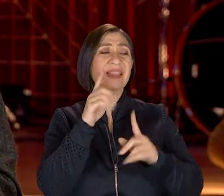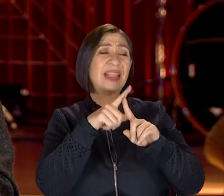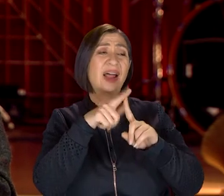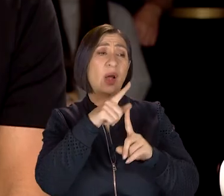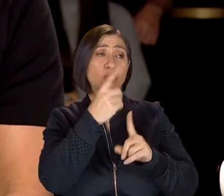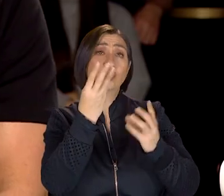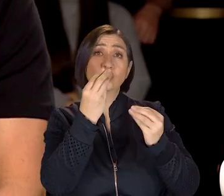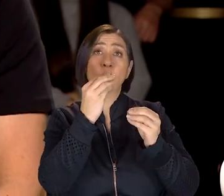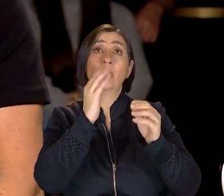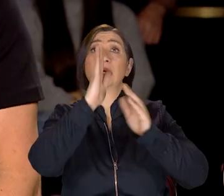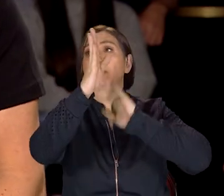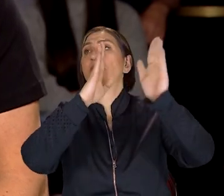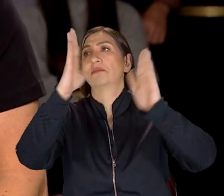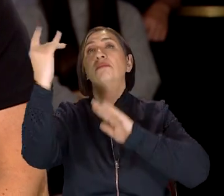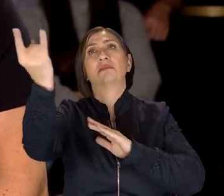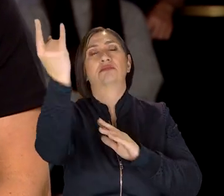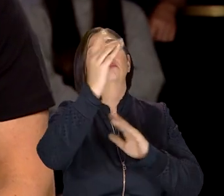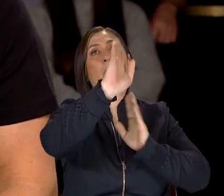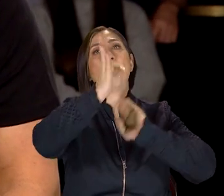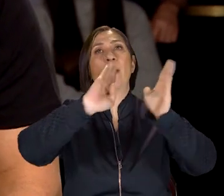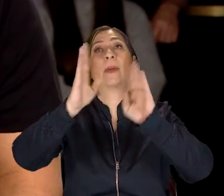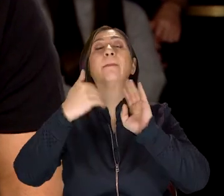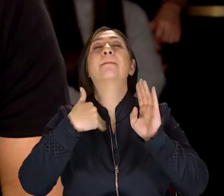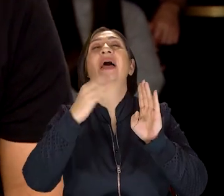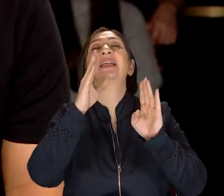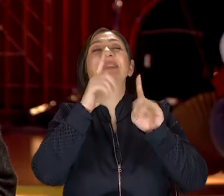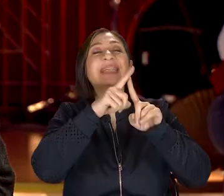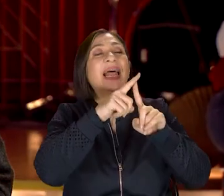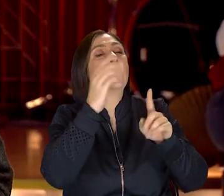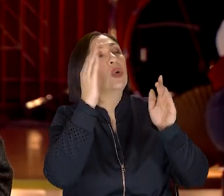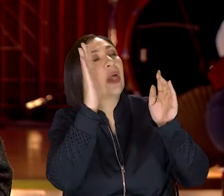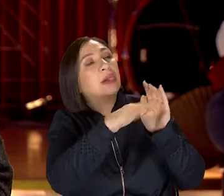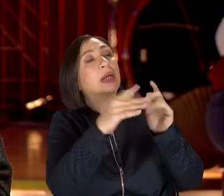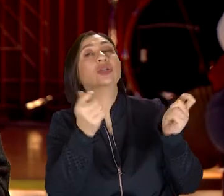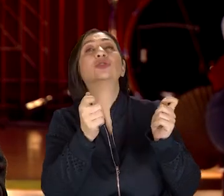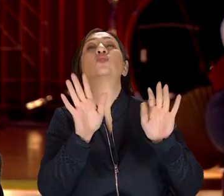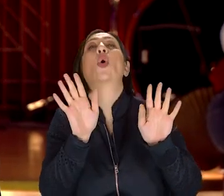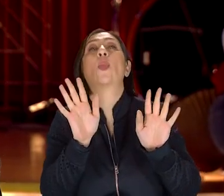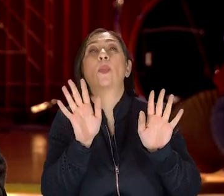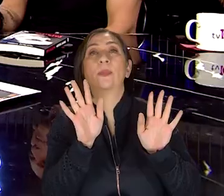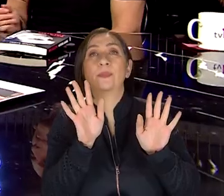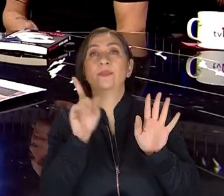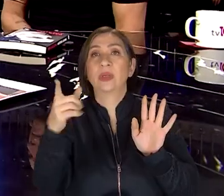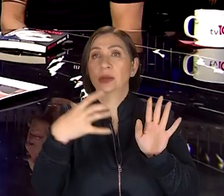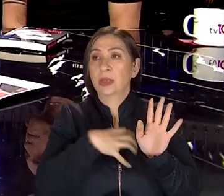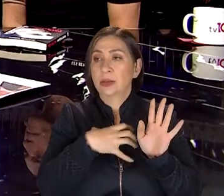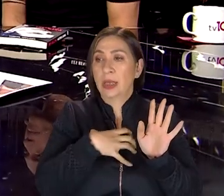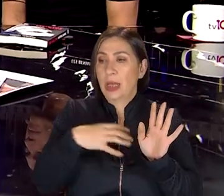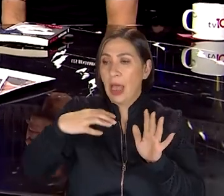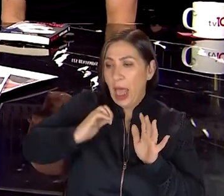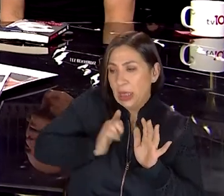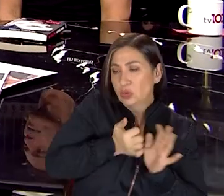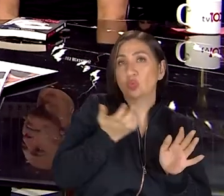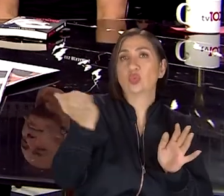da orada gitti, bir sürü ülke tamam dolaştı. Orada ya ben Tarkan'ı küçültmeye çalışmıyorum. Hayır, tabii ki çalışmıyorsun da hani... sen